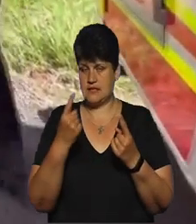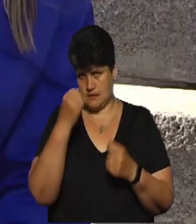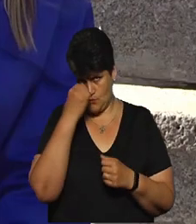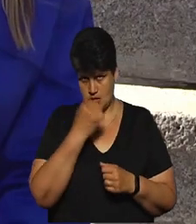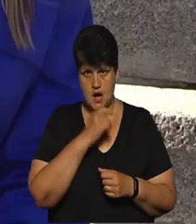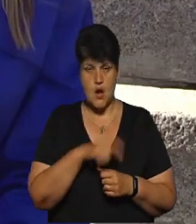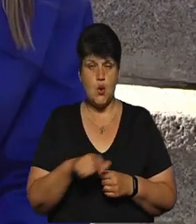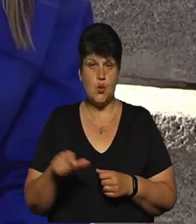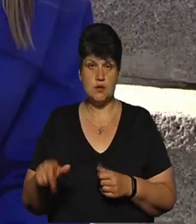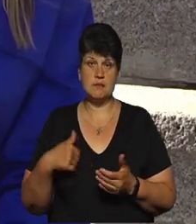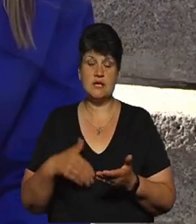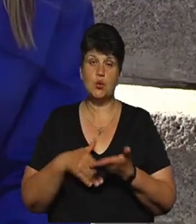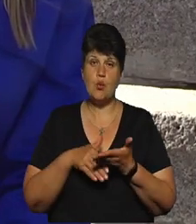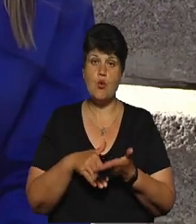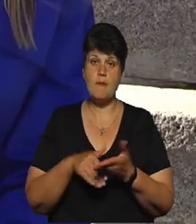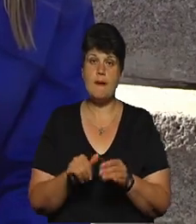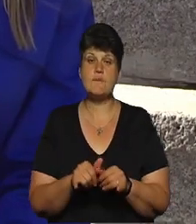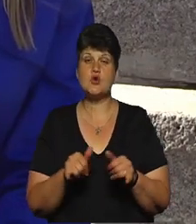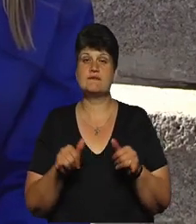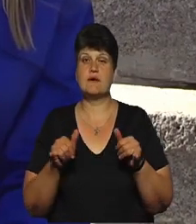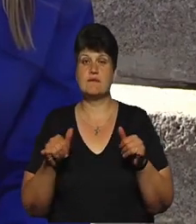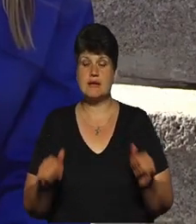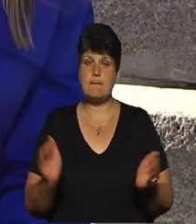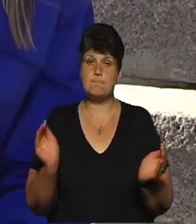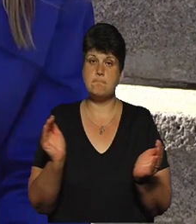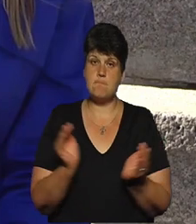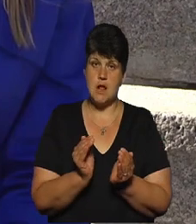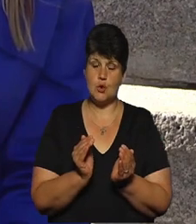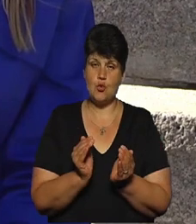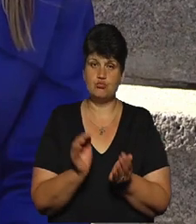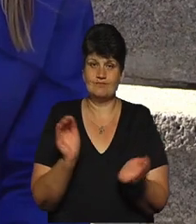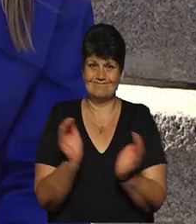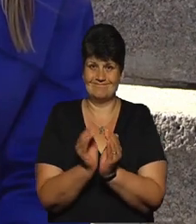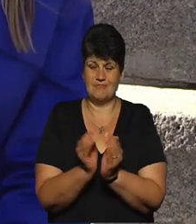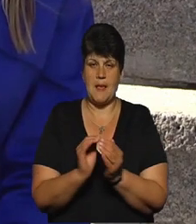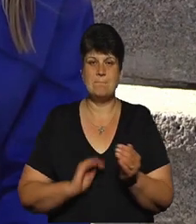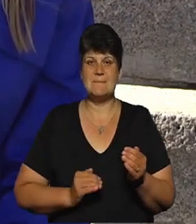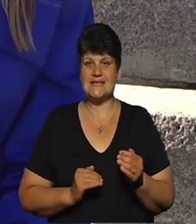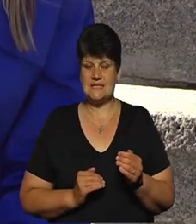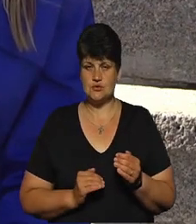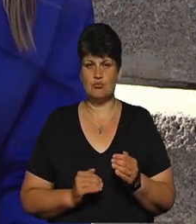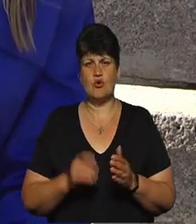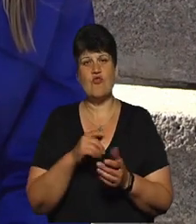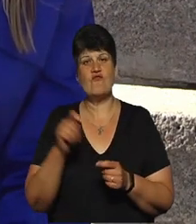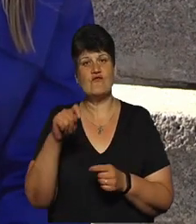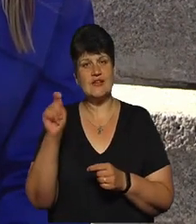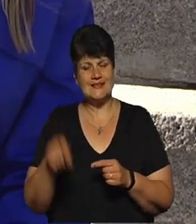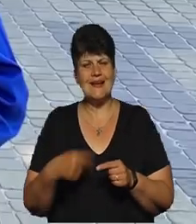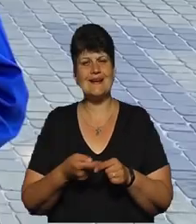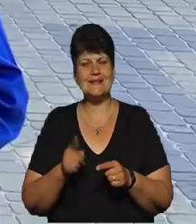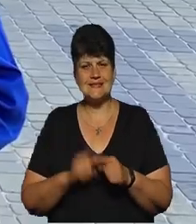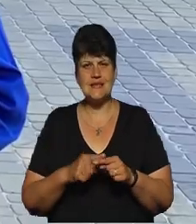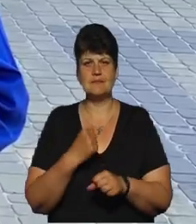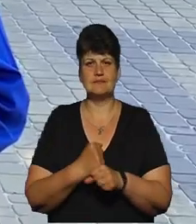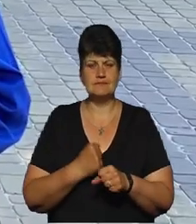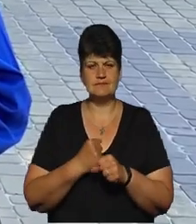Ми допомагаємо розвиватися малому локальному бізнесу. Тому що війна – це, в першу чергу, працююча економіка.